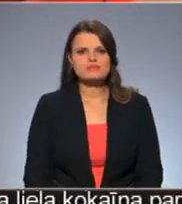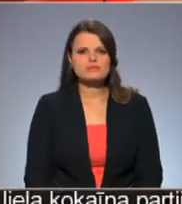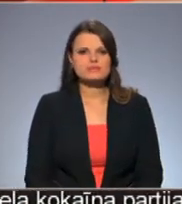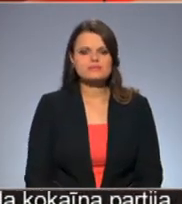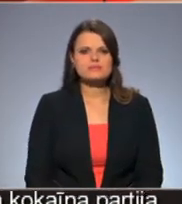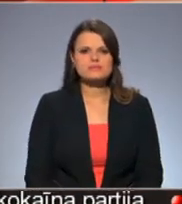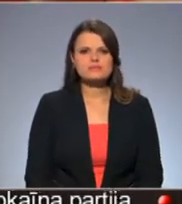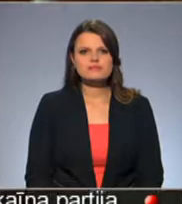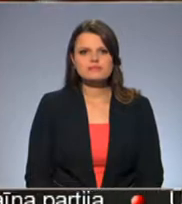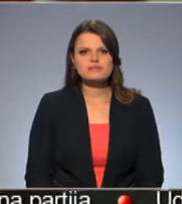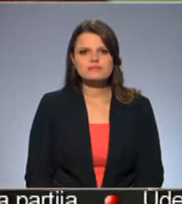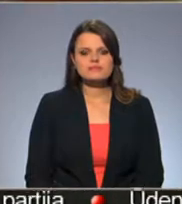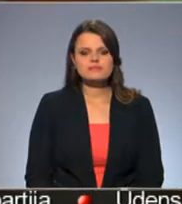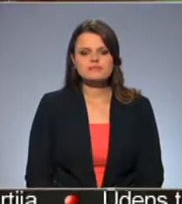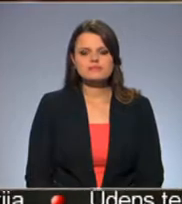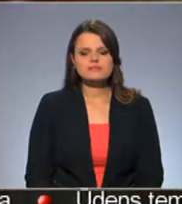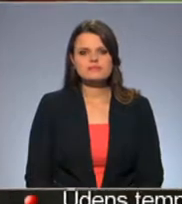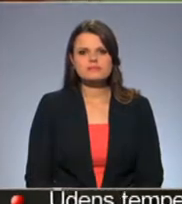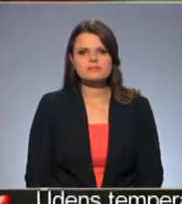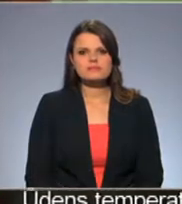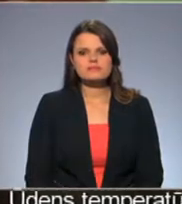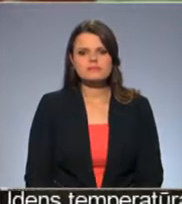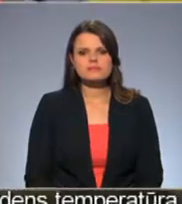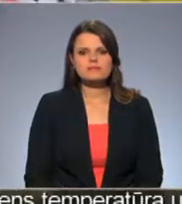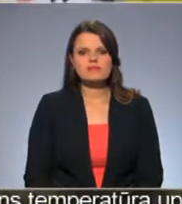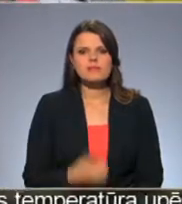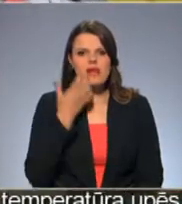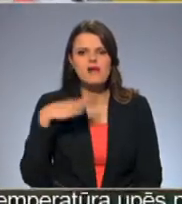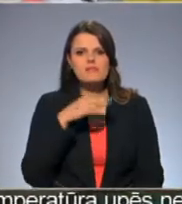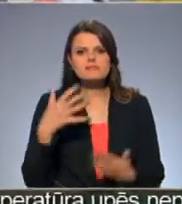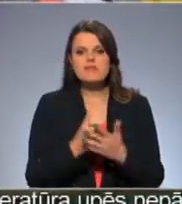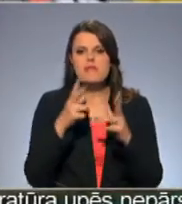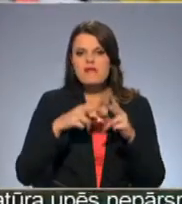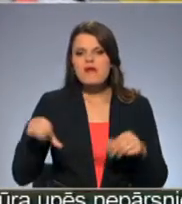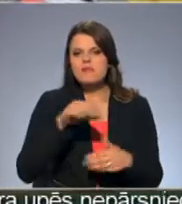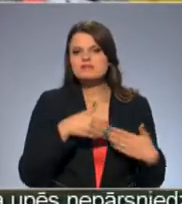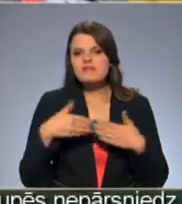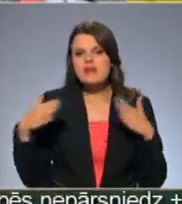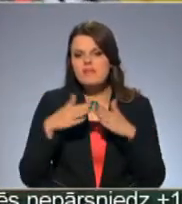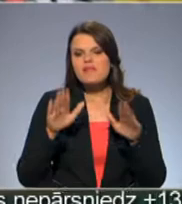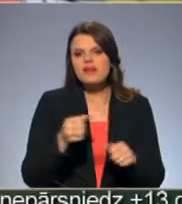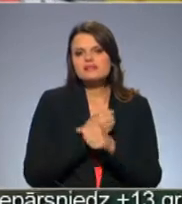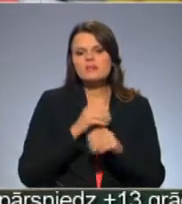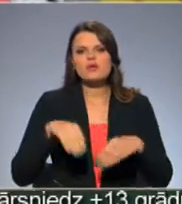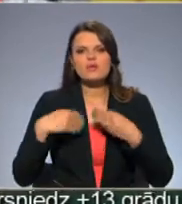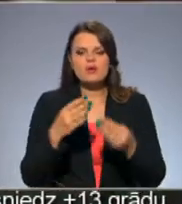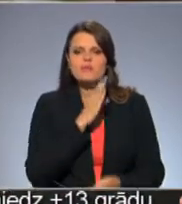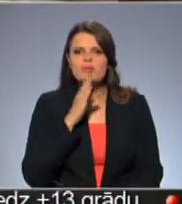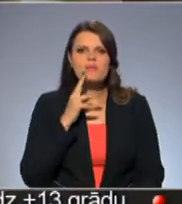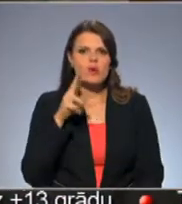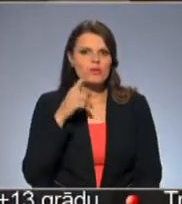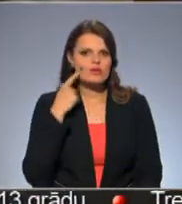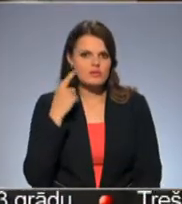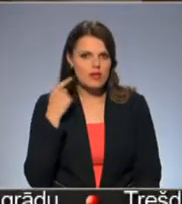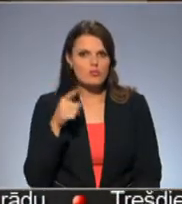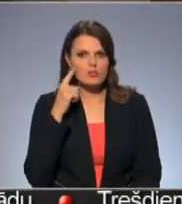kolēģi. Kad atradīsim laiku, mēs to pārmestīsim mājās un varēsim iedot arī mammai un tētīm. Tu domā, ka